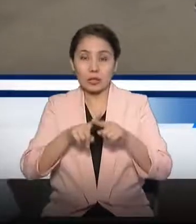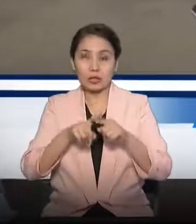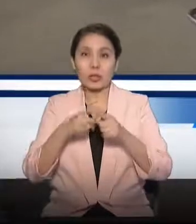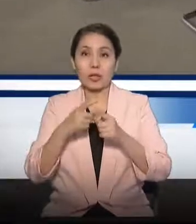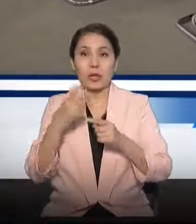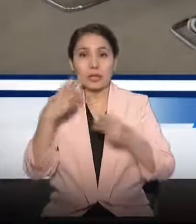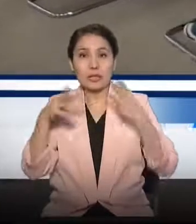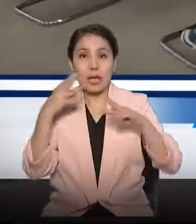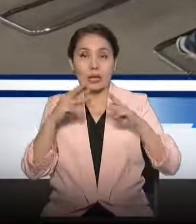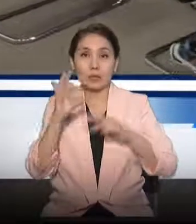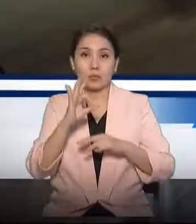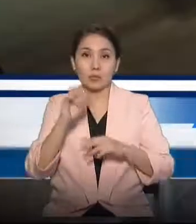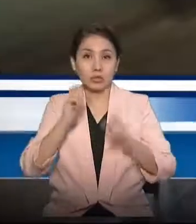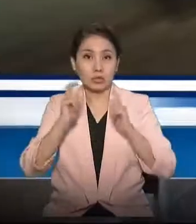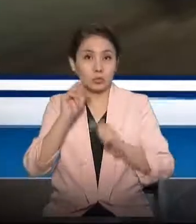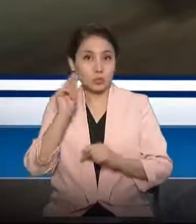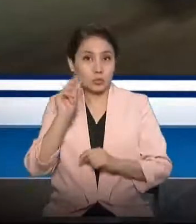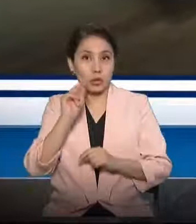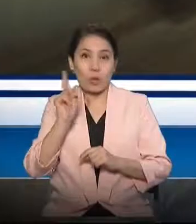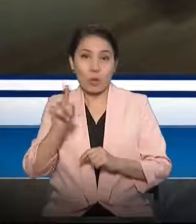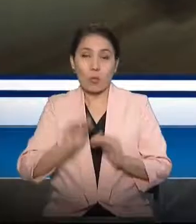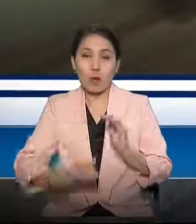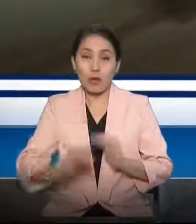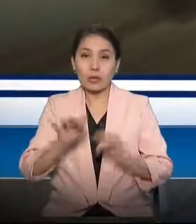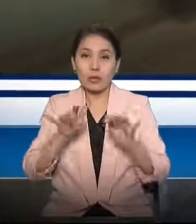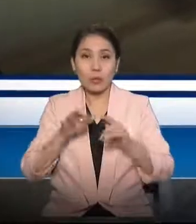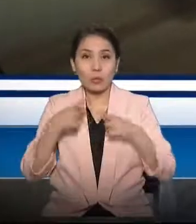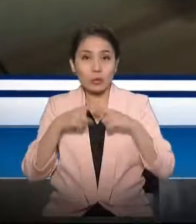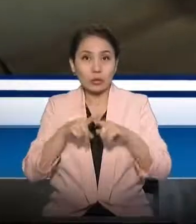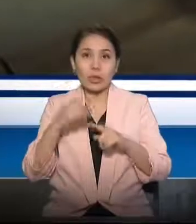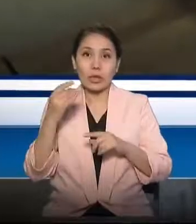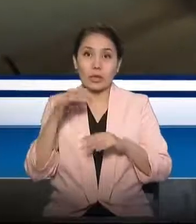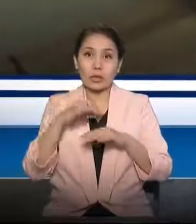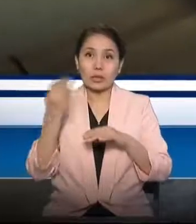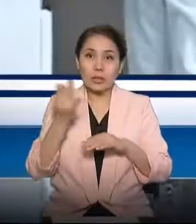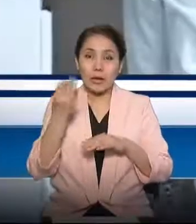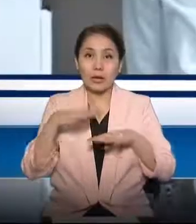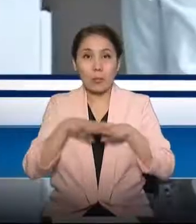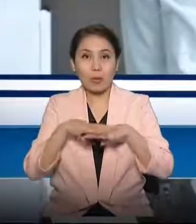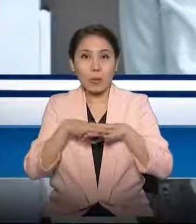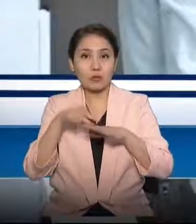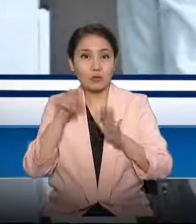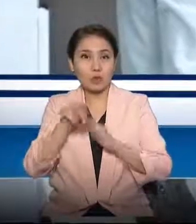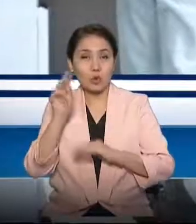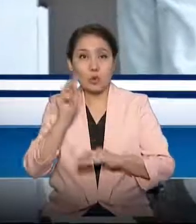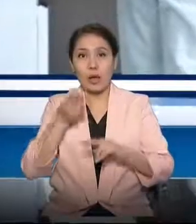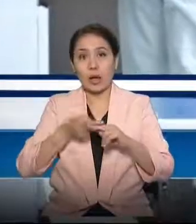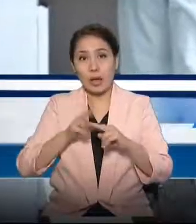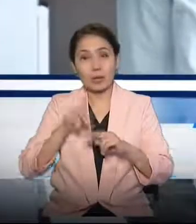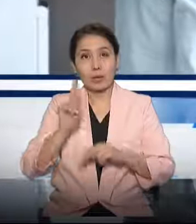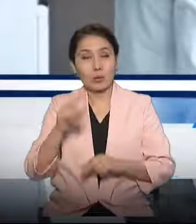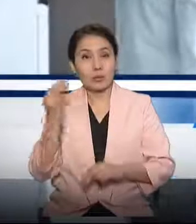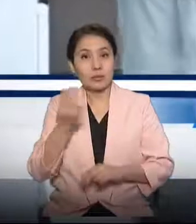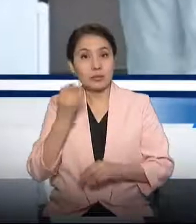injiniring va dizayn yo'nalishi bo'yicha tahsil oladi. U bolaligidan kompyuter texnologiyalar, tarix, matematika fanlarini chuqur o'rganmoqda. Aynan mana shu